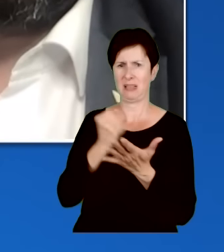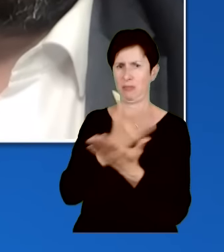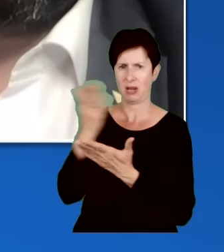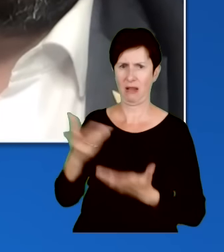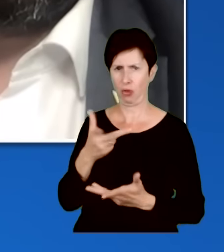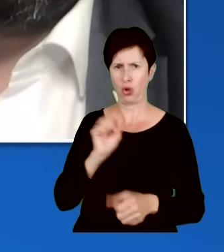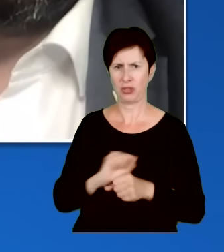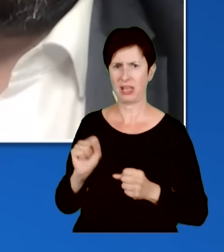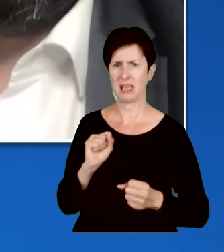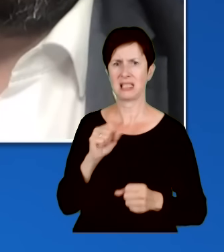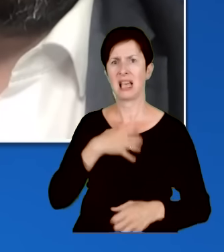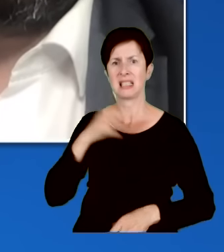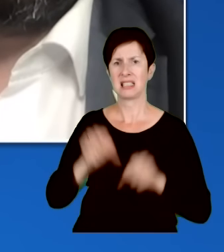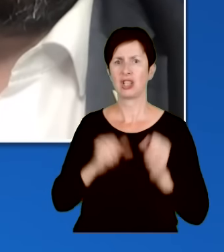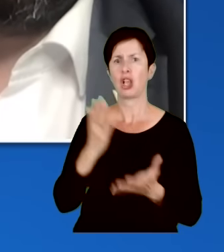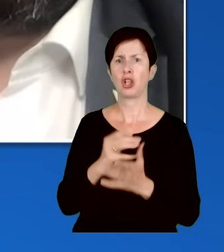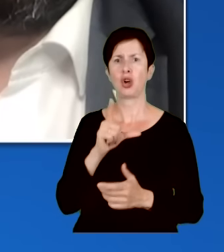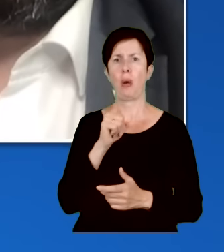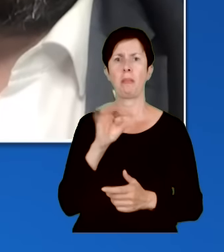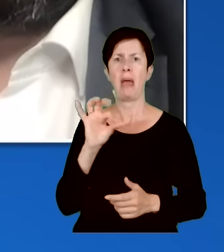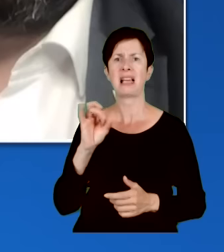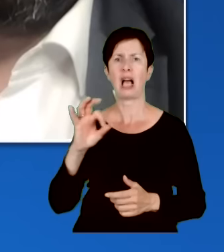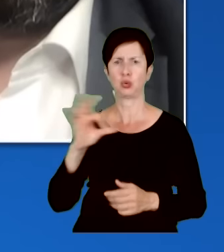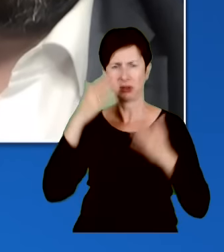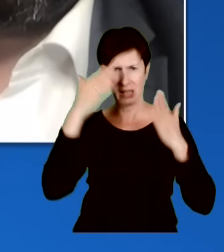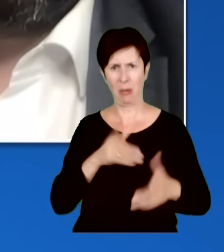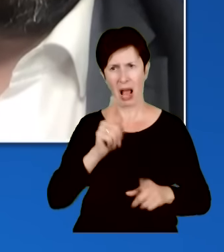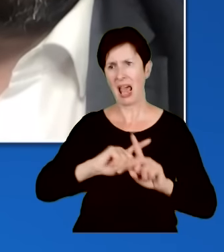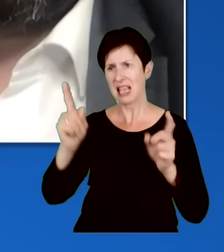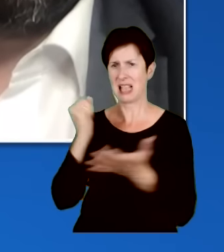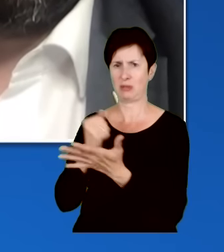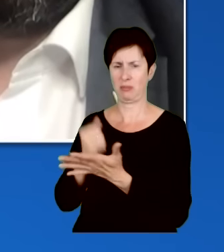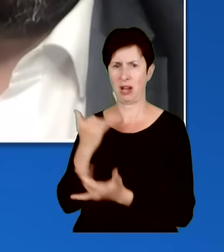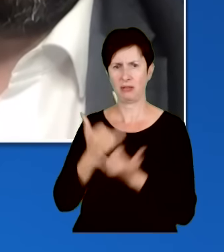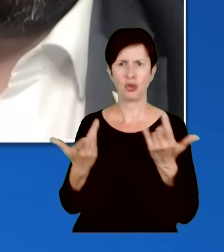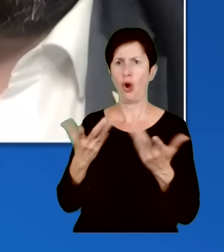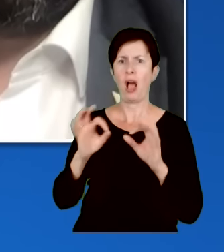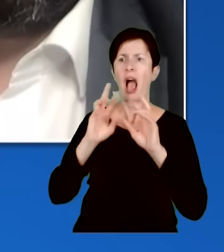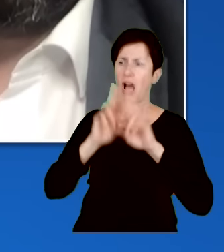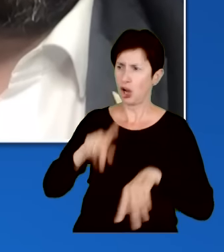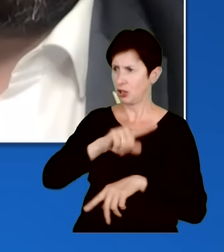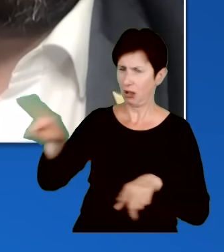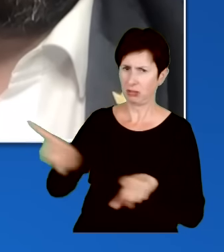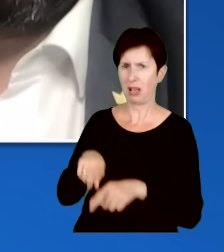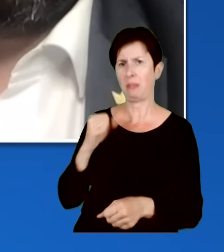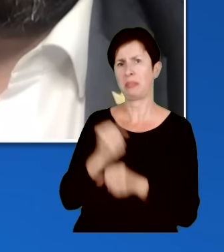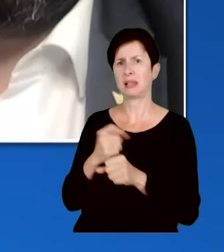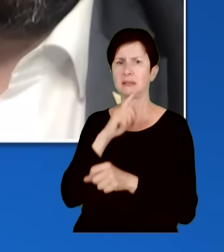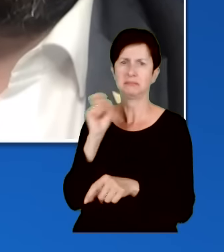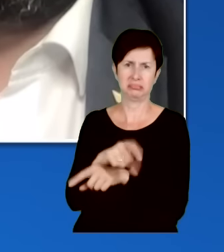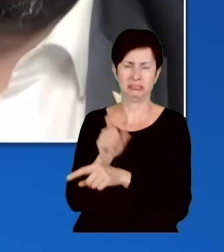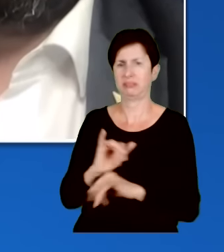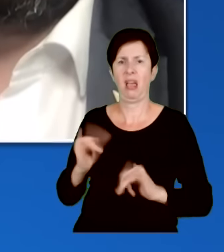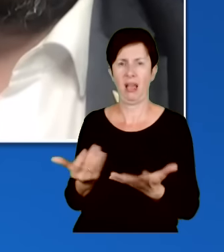zajmuje w życiu tylko wieloma innymi sprawami A jak on tak w ogóle podchodzi do swojej pracy No to mówiąc